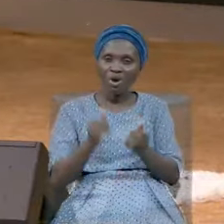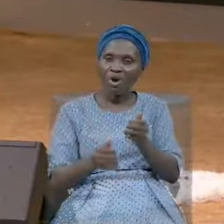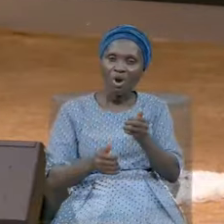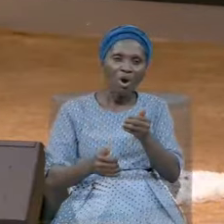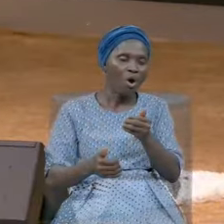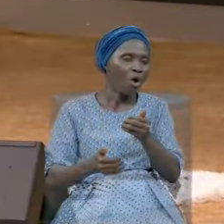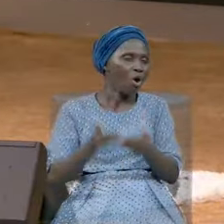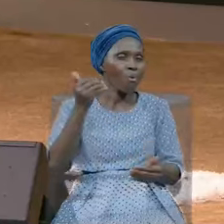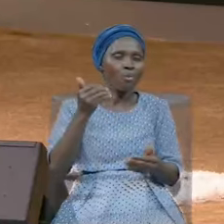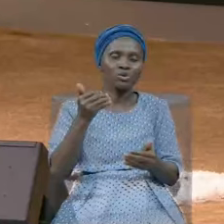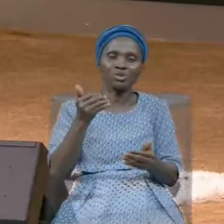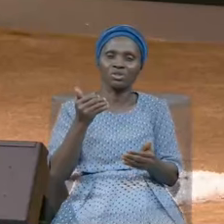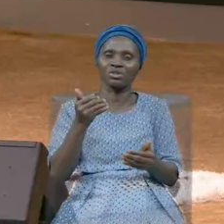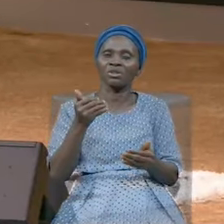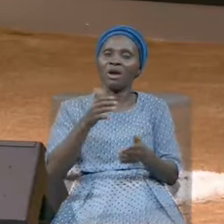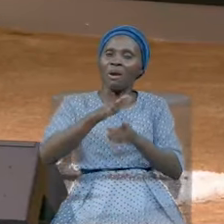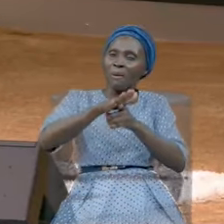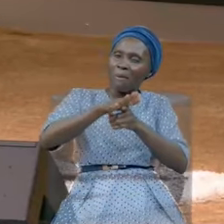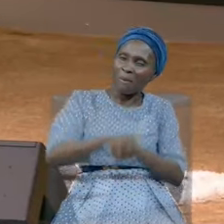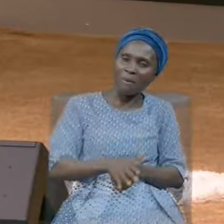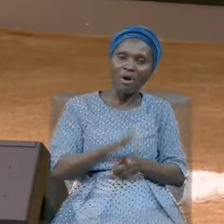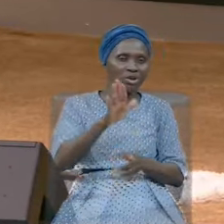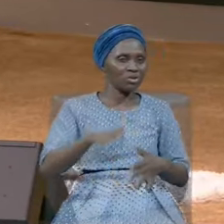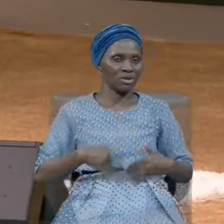vous tourmenter.